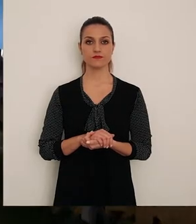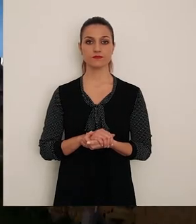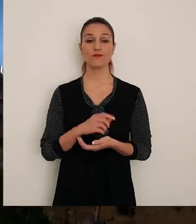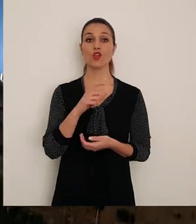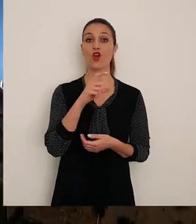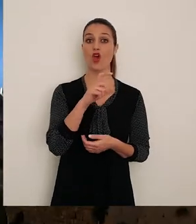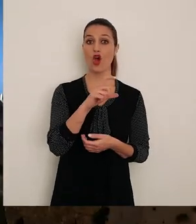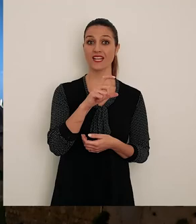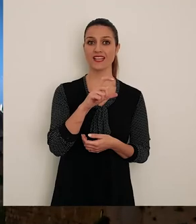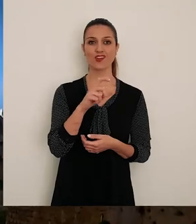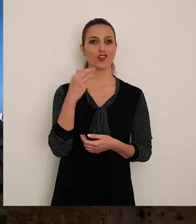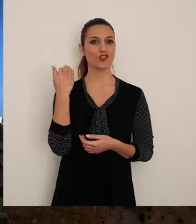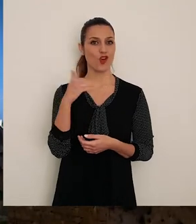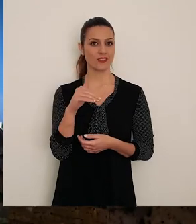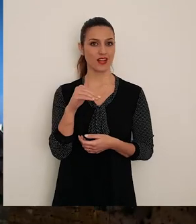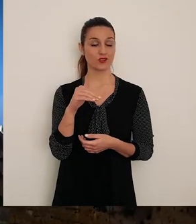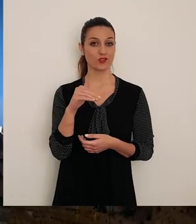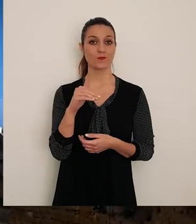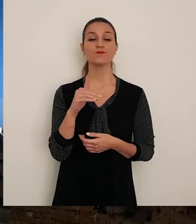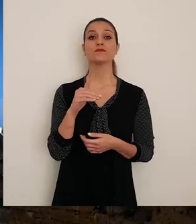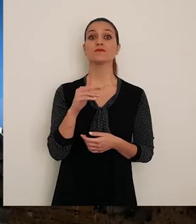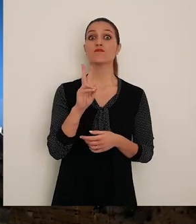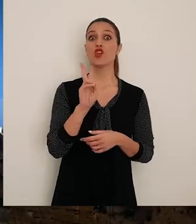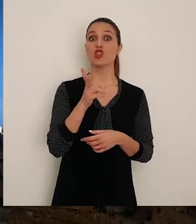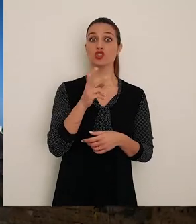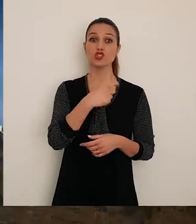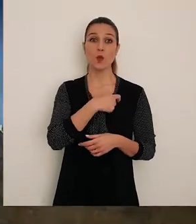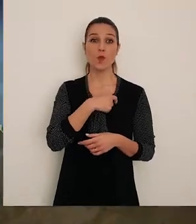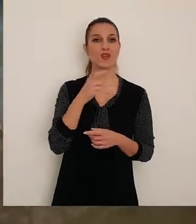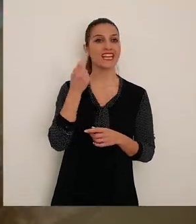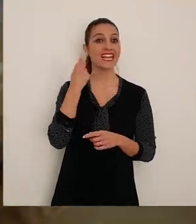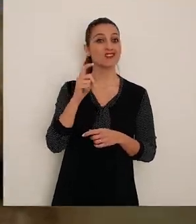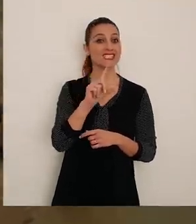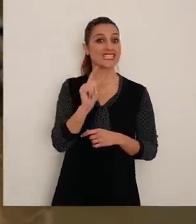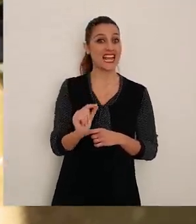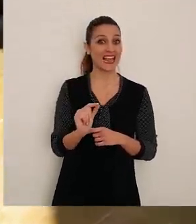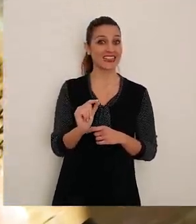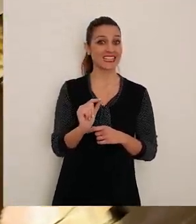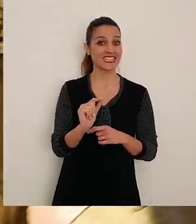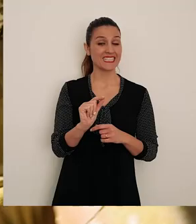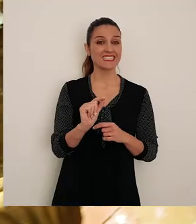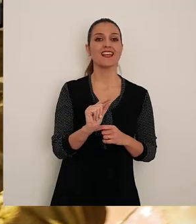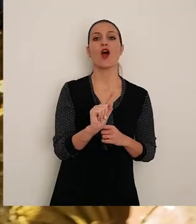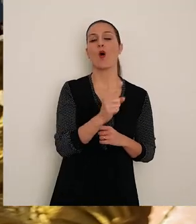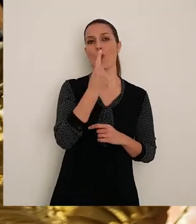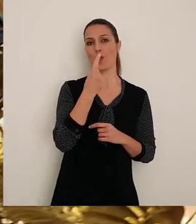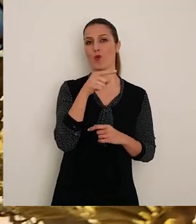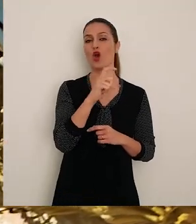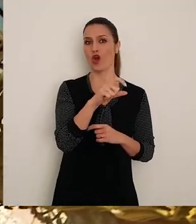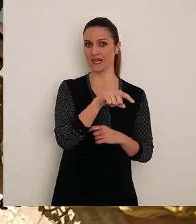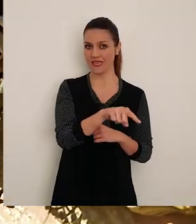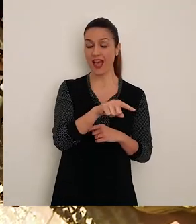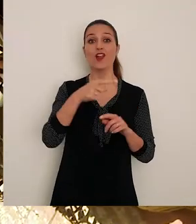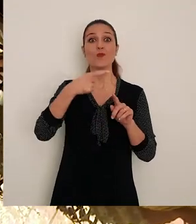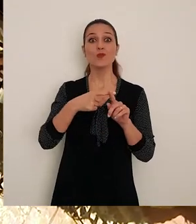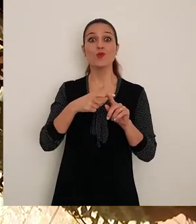Corigliano d'Otranto è uno dei 12 comuni della Grecia Salentina ed uno dei 9 tra quelli che ancora conservano il suo affascinante antico